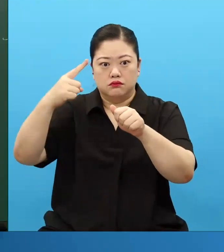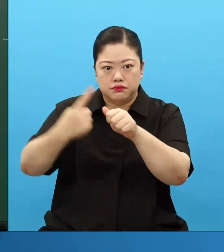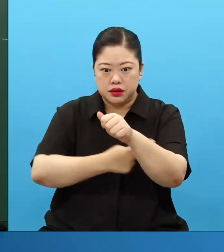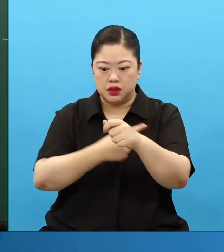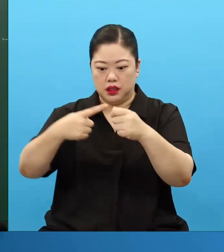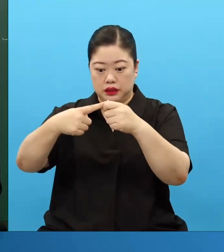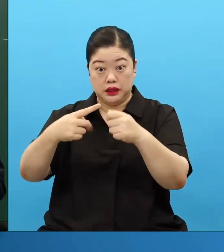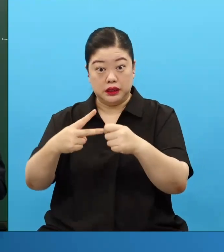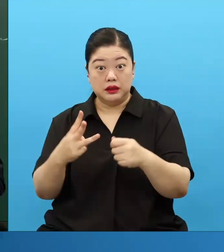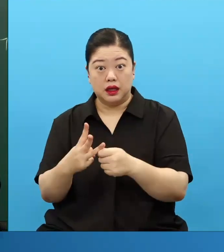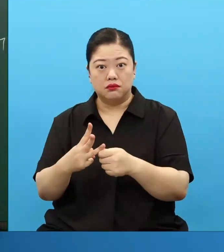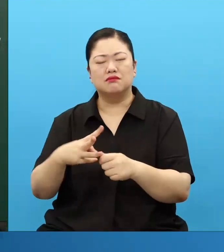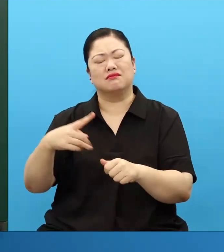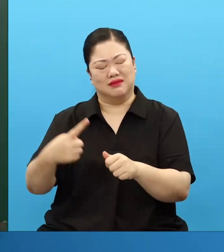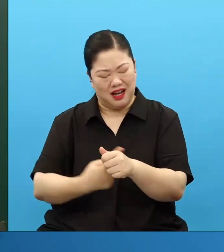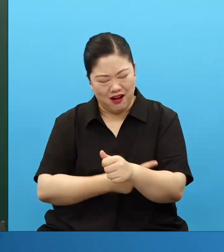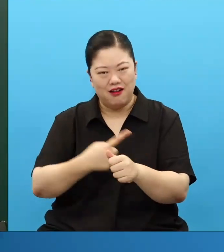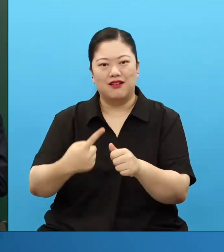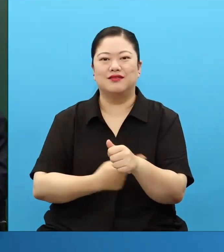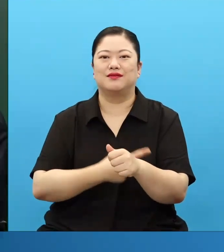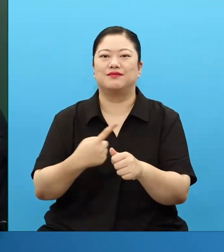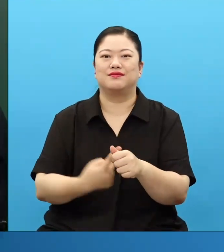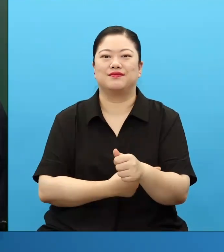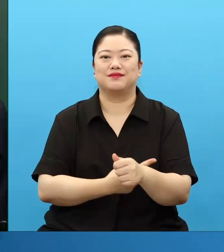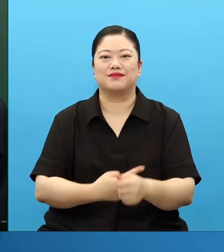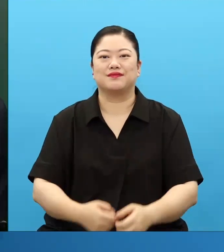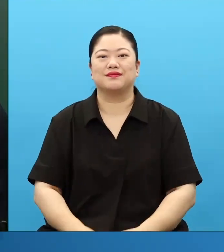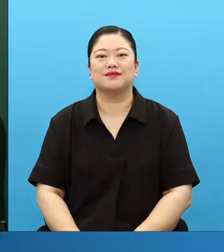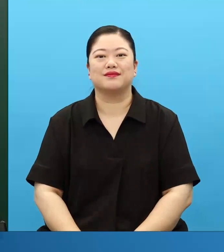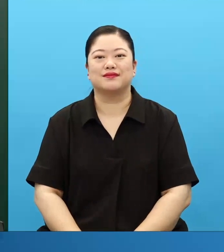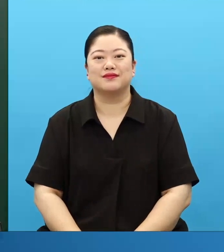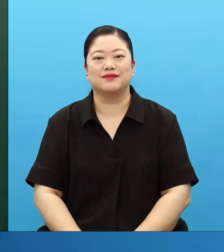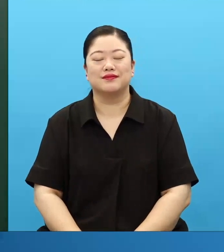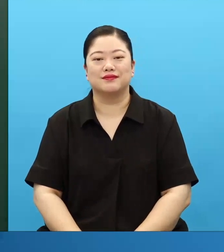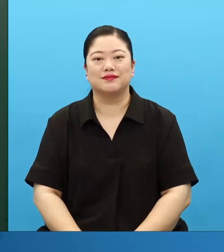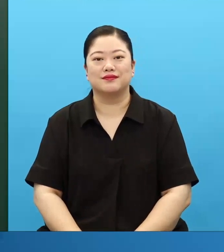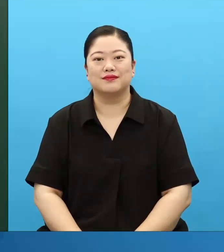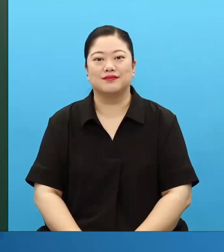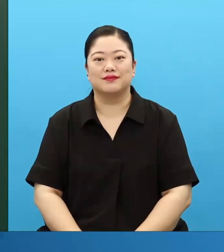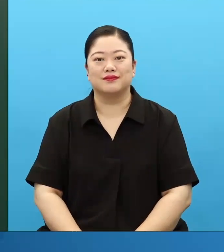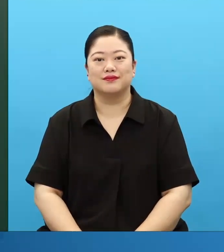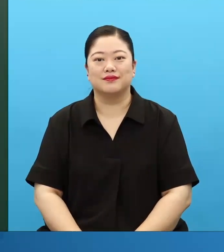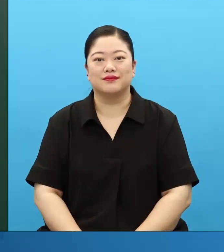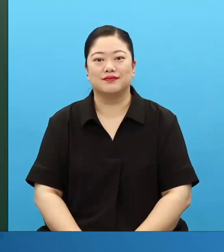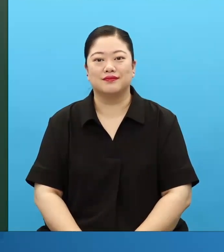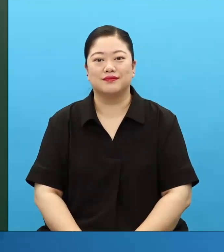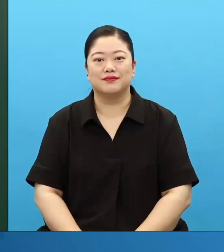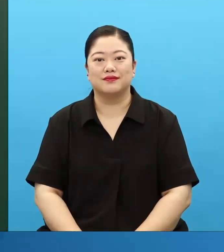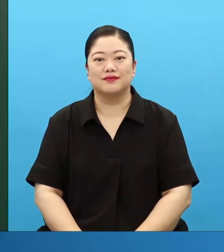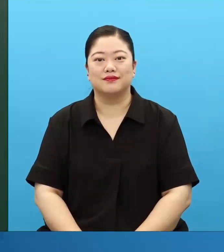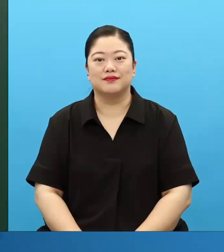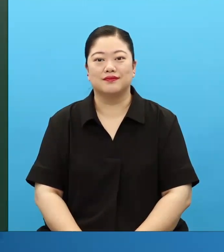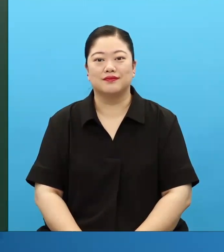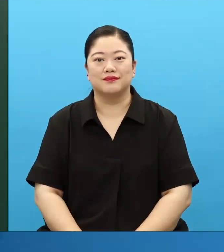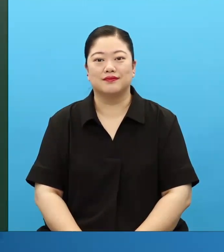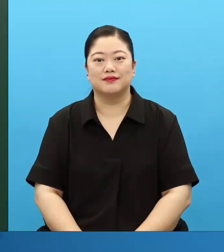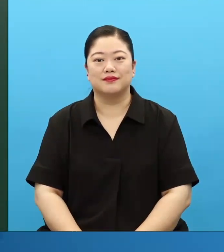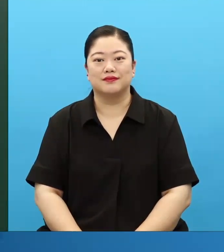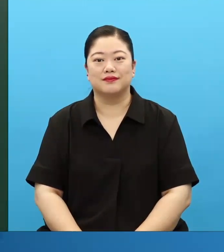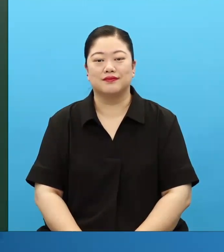나 전도하시면 뭐 이런 얘기예요. And what they did 무슨 made 말인지 sense, saying, 알죠? "Oh, pastor, you need to guard the church. How come you keep going out to evangelize?" I understood what they